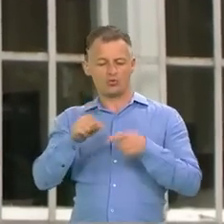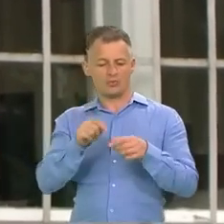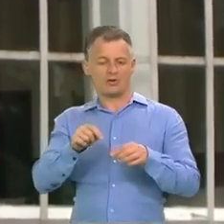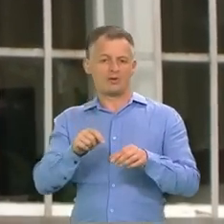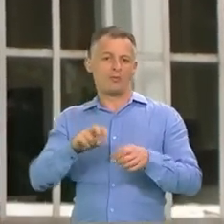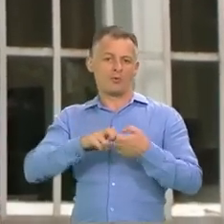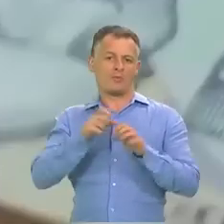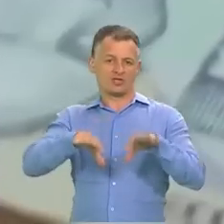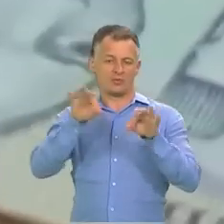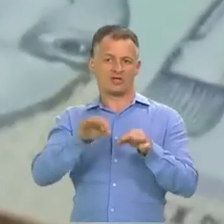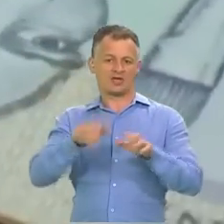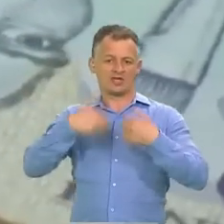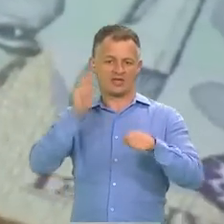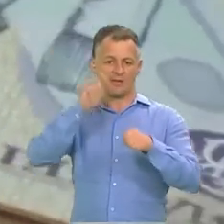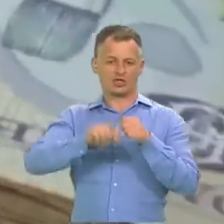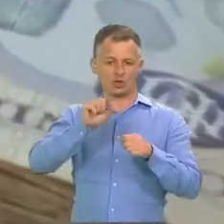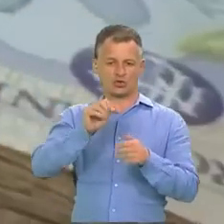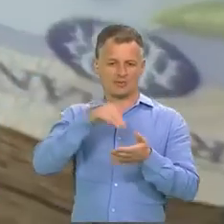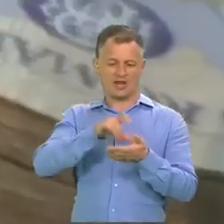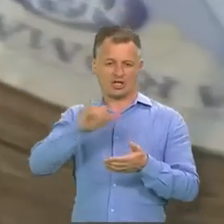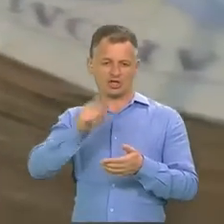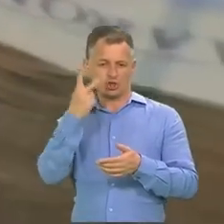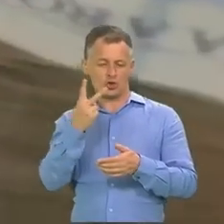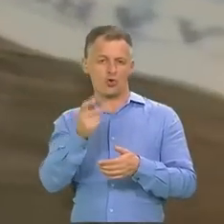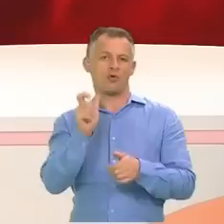au dat amenzi de 20.000 de lei, dar și două avertizmente.